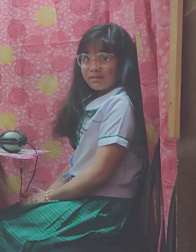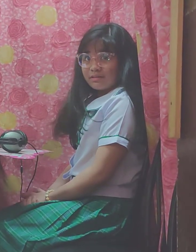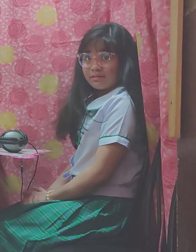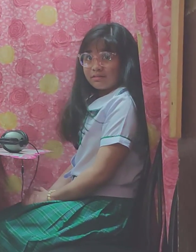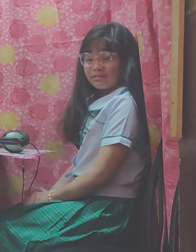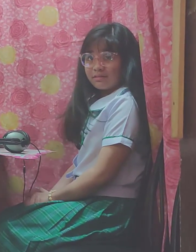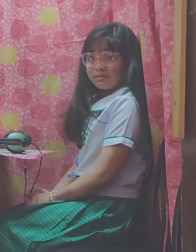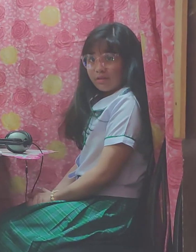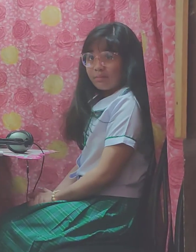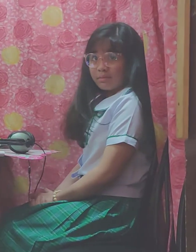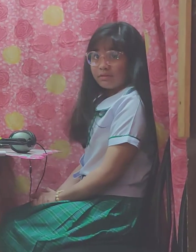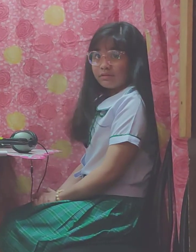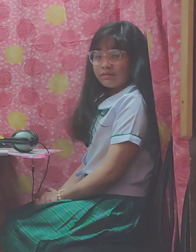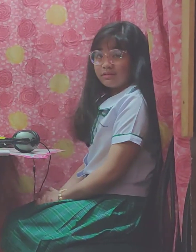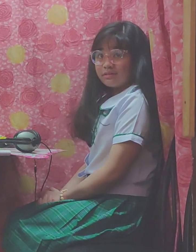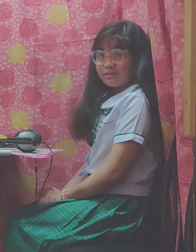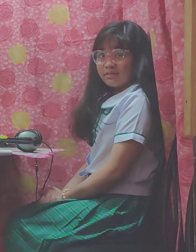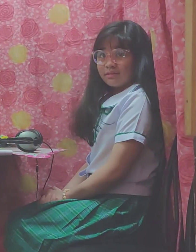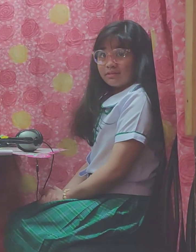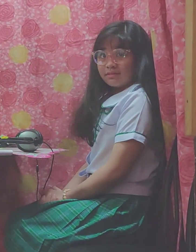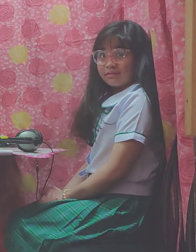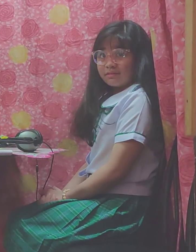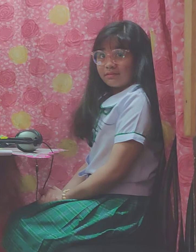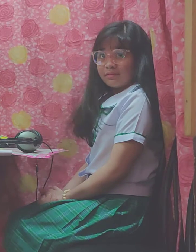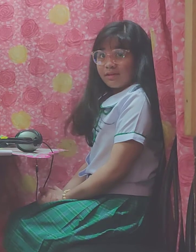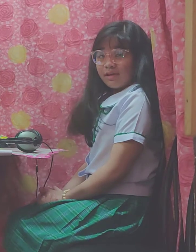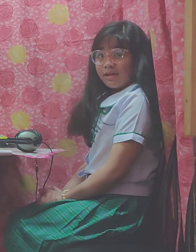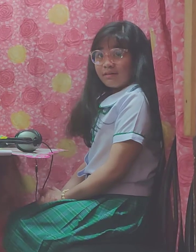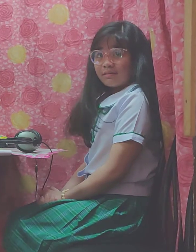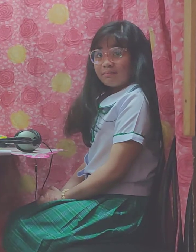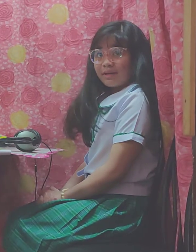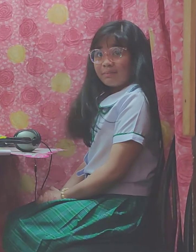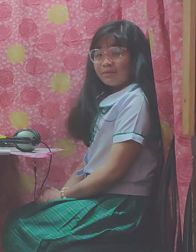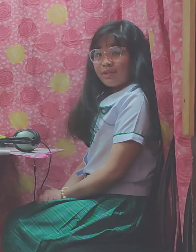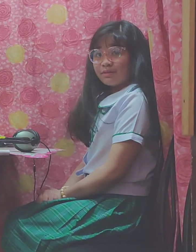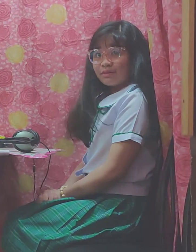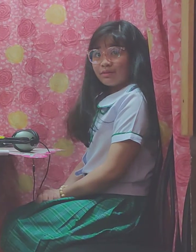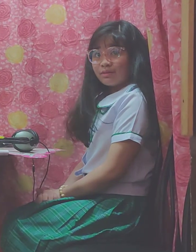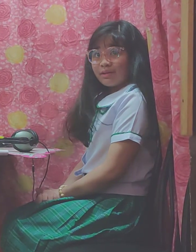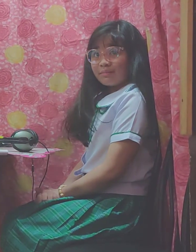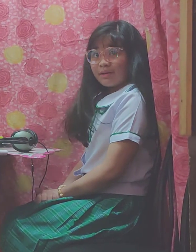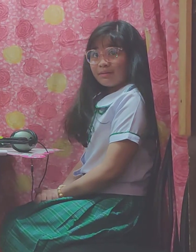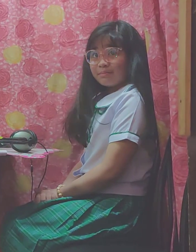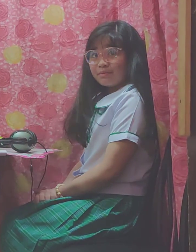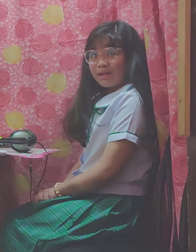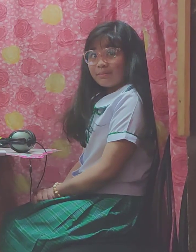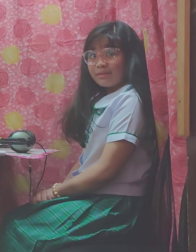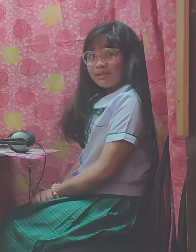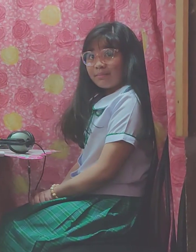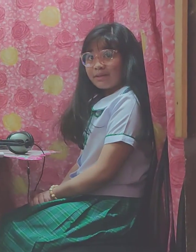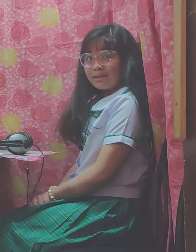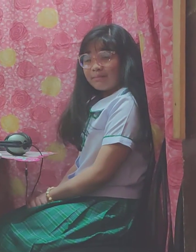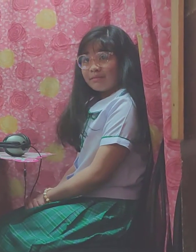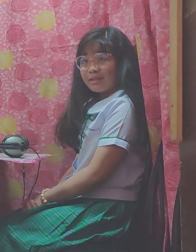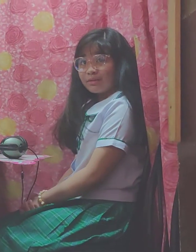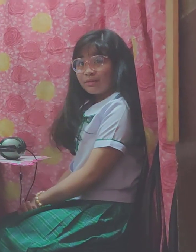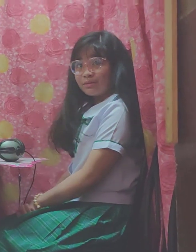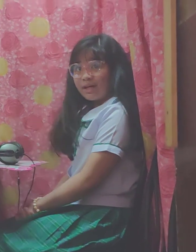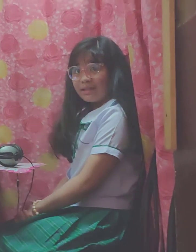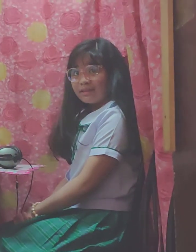lang yan kaysa wala? Opo. Dahil anak, bakit kaya? Para po natutunan pa rin po namin yung dapat